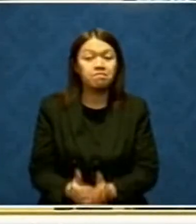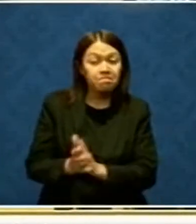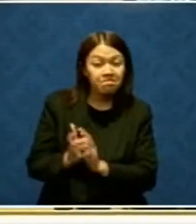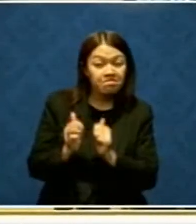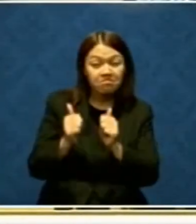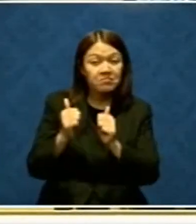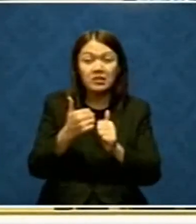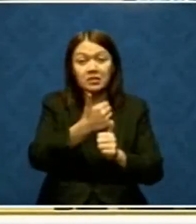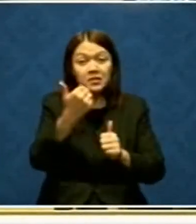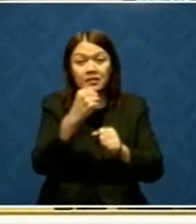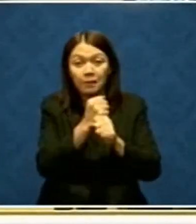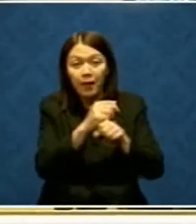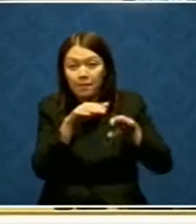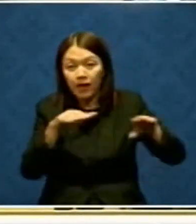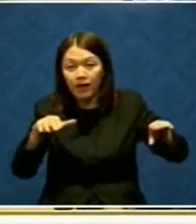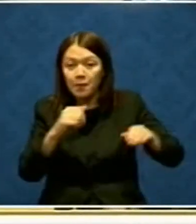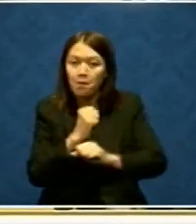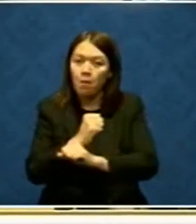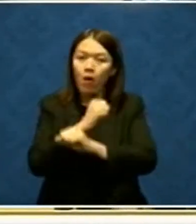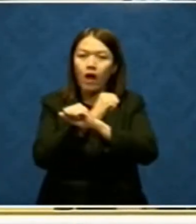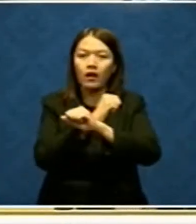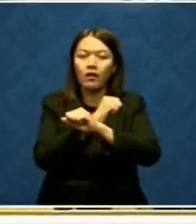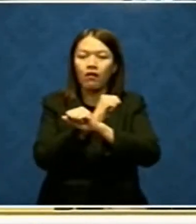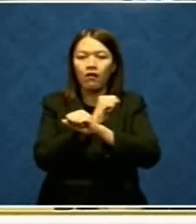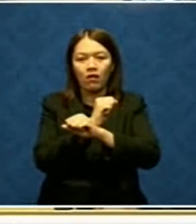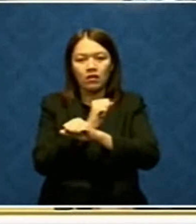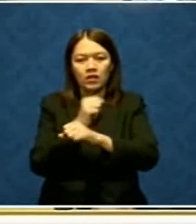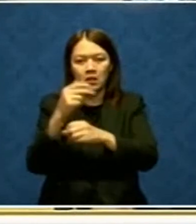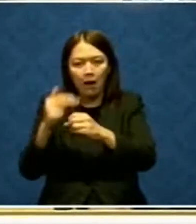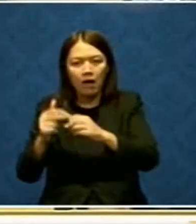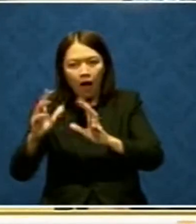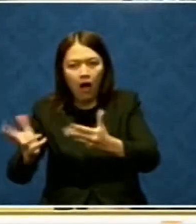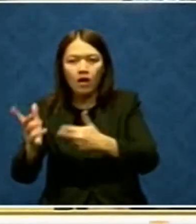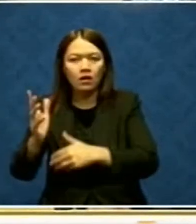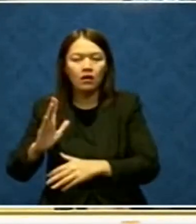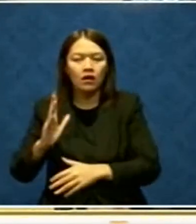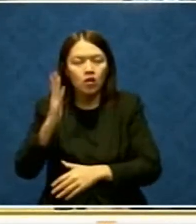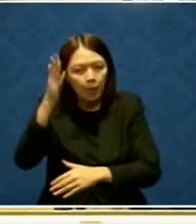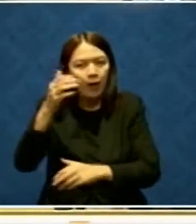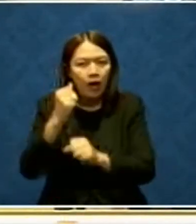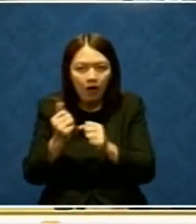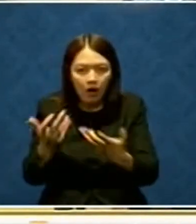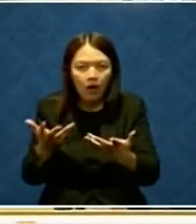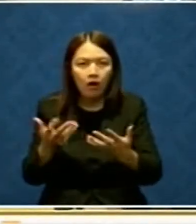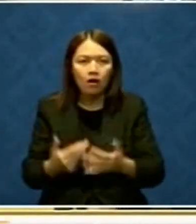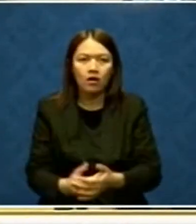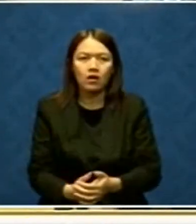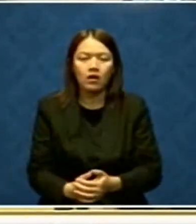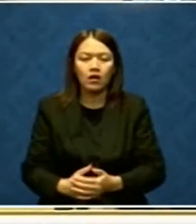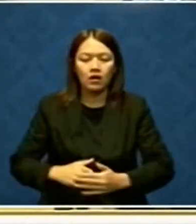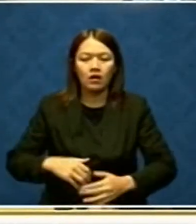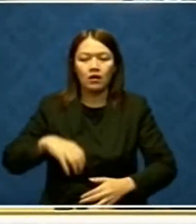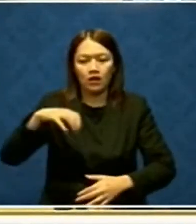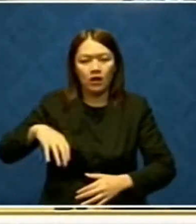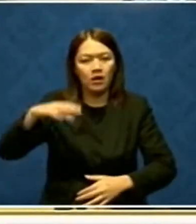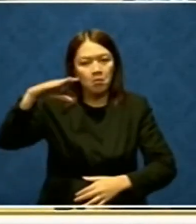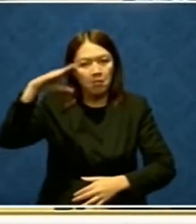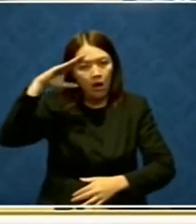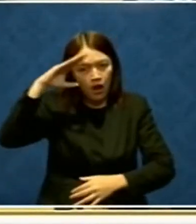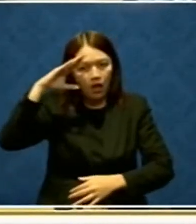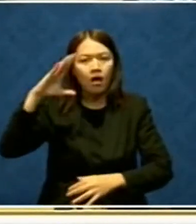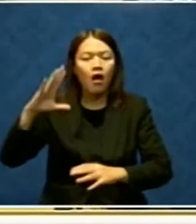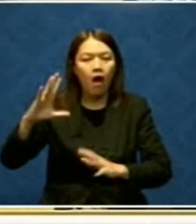ท่านจะทำอะไรครับแล้วมีมาตรการในการป้องกันไม่ให้เหตุการณ์แบบนี้มันเกิดขึ้นอีกยังไงครับเพราะว่ากองทัพเนี่ยหายแทบจะทุกปีนะ